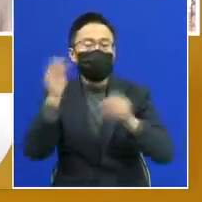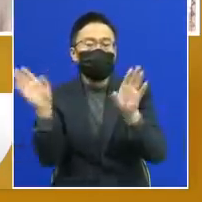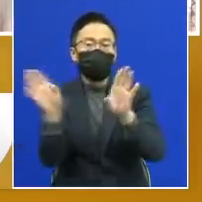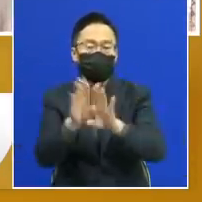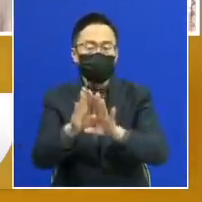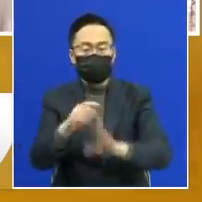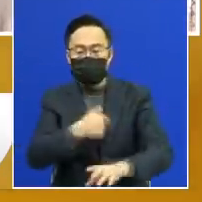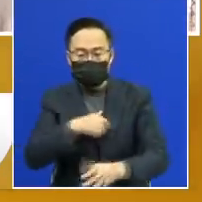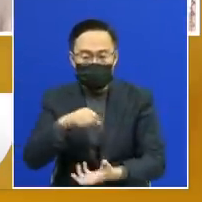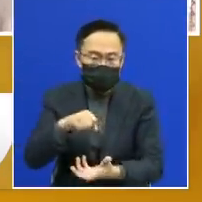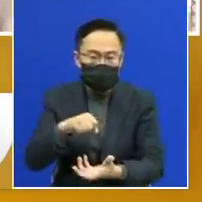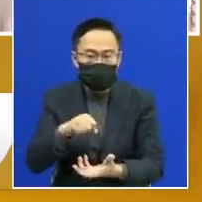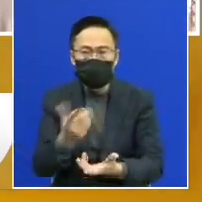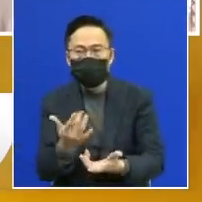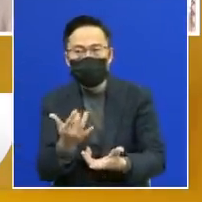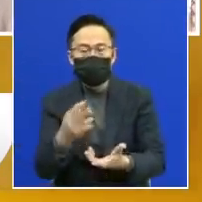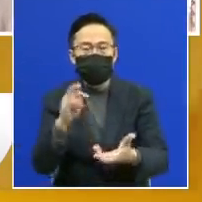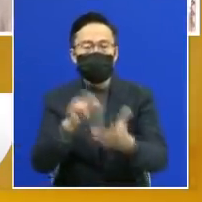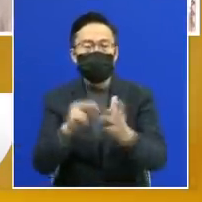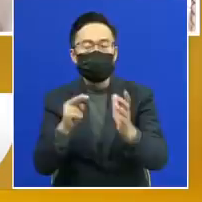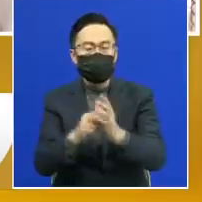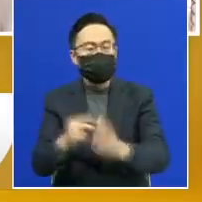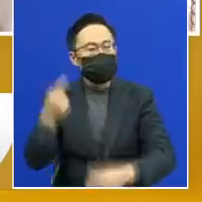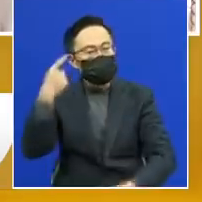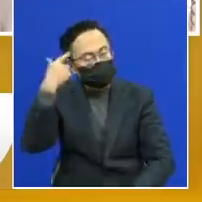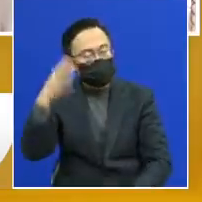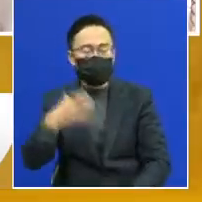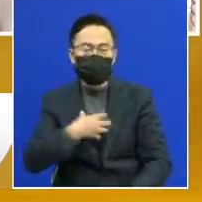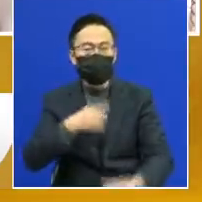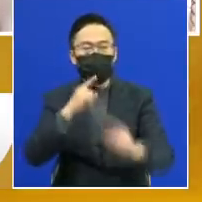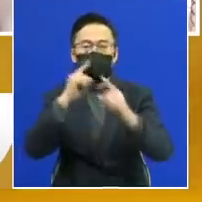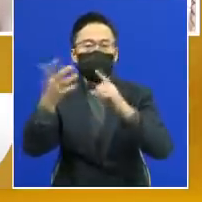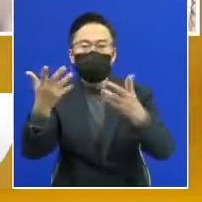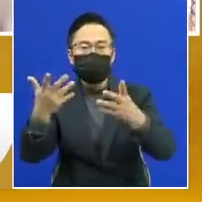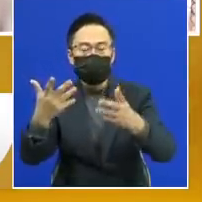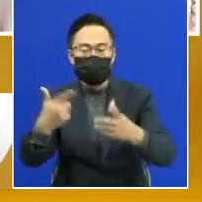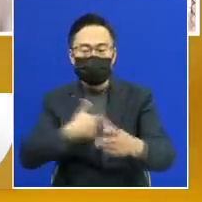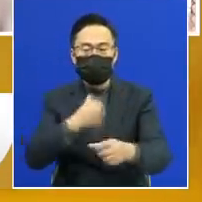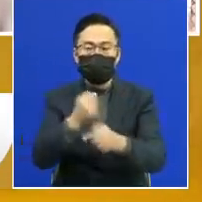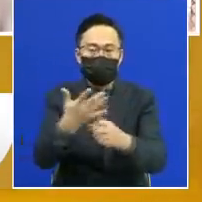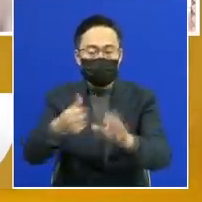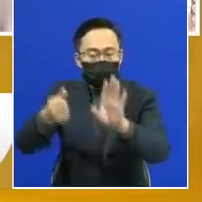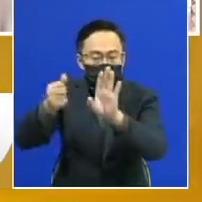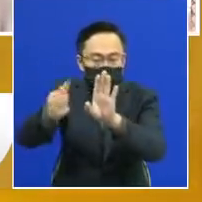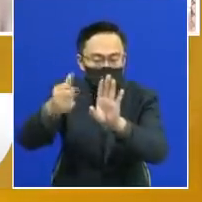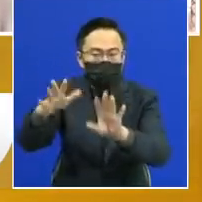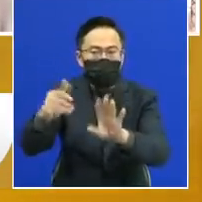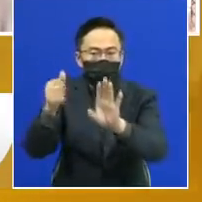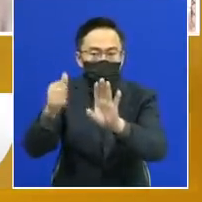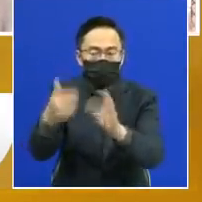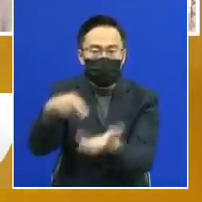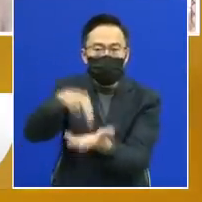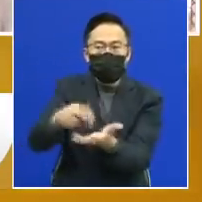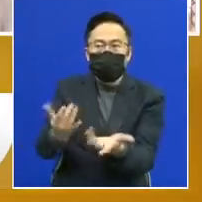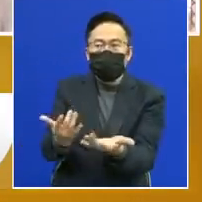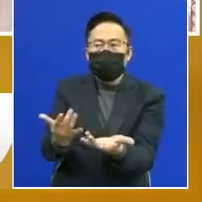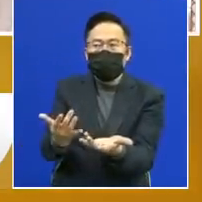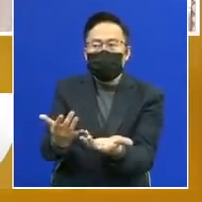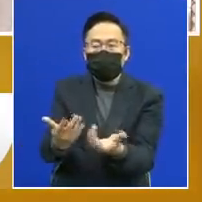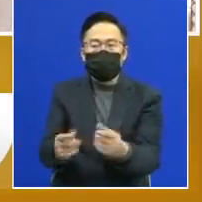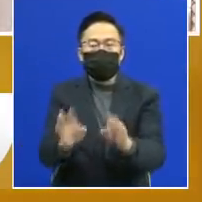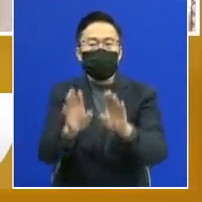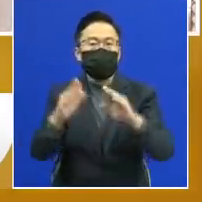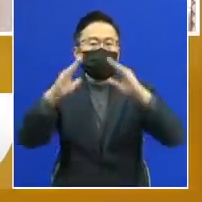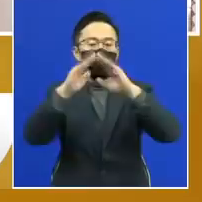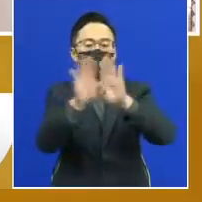พี่ก็เลยรู้สึกว่าน้องเขาไม่คุยอะไรอย่างเงี้ยค่ะใช่ค่ะก็ไม่รู้จะทำยังไงไปกดกิ่งแล้วก็ไปรอหน้าบ้านเขาก็ไม่ออกมาเลย